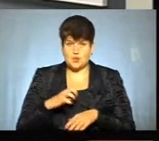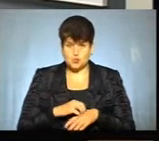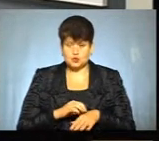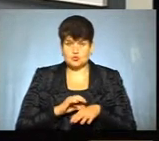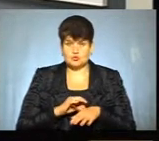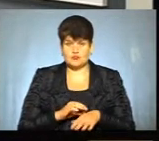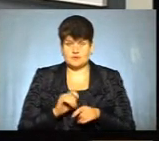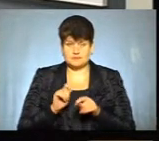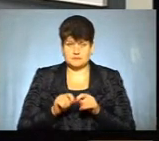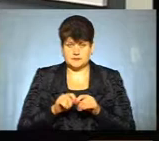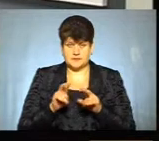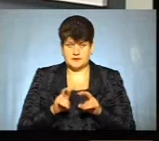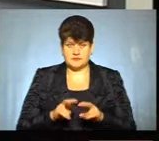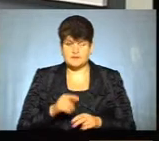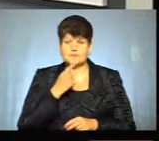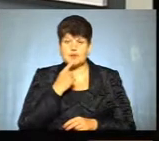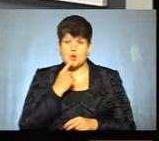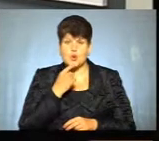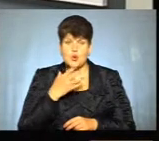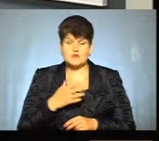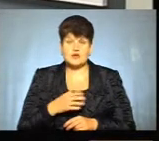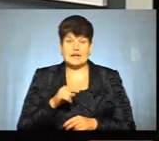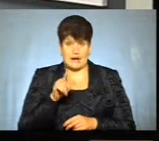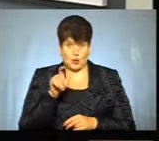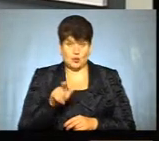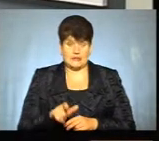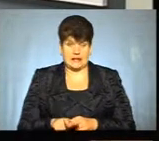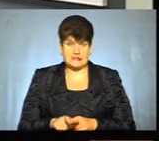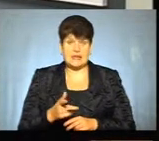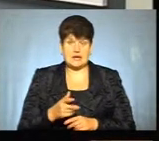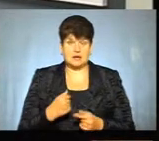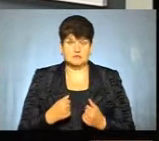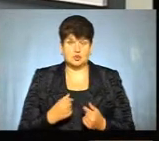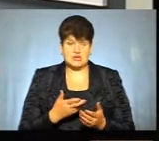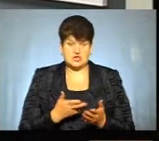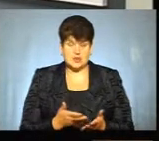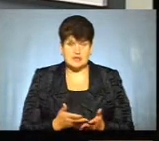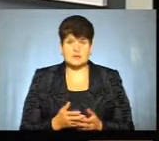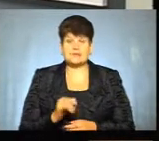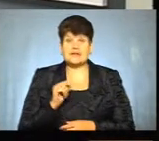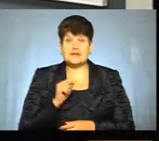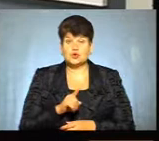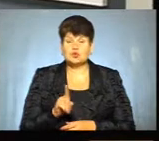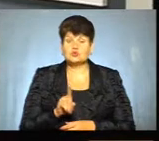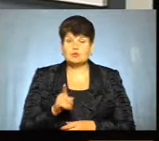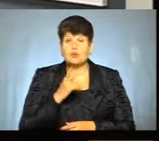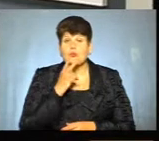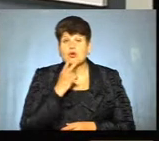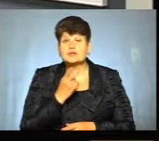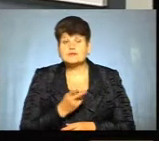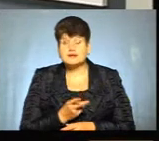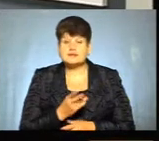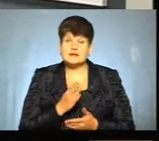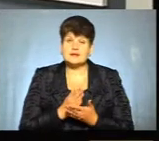проводимо дослідження крові цієї людини, яка постраждала, з метою того, щоб подивитися, чи